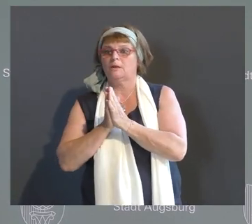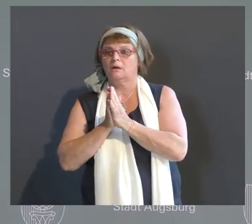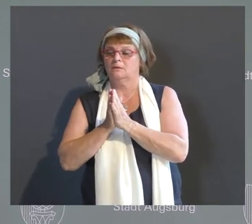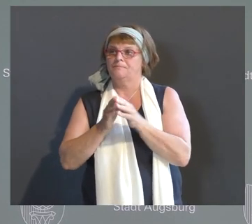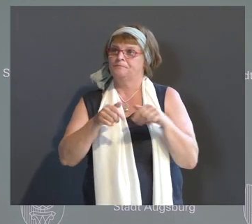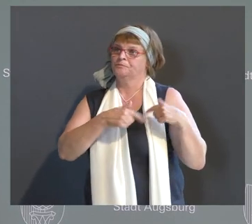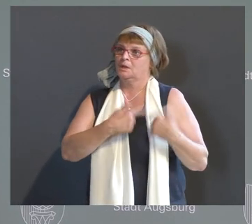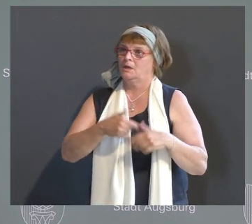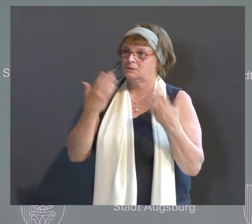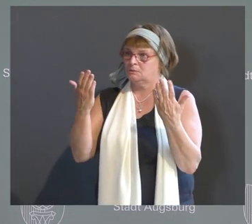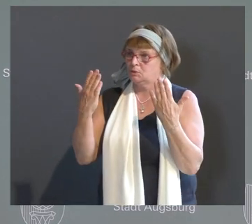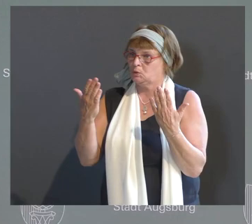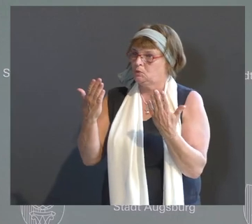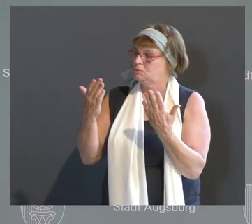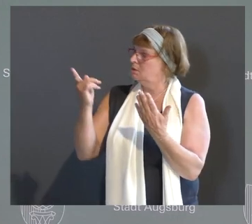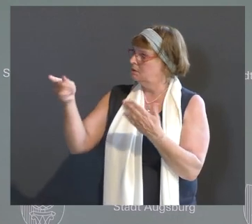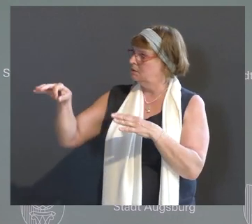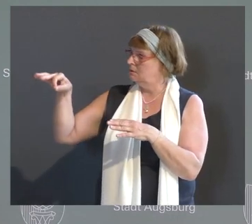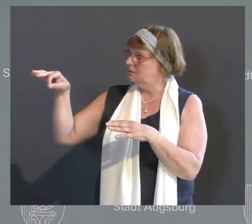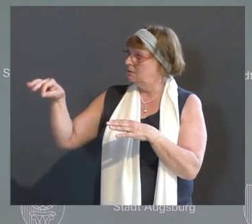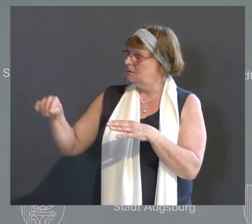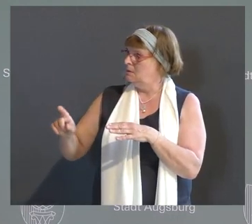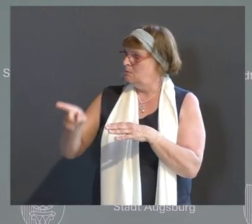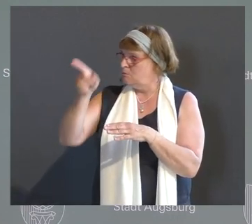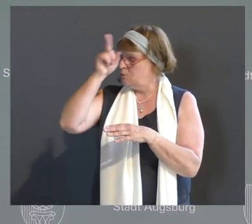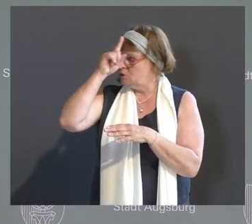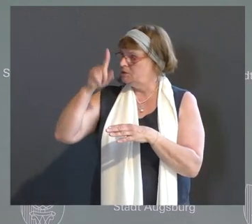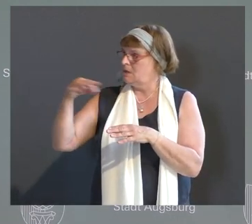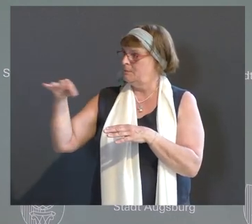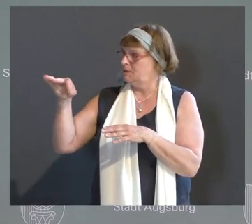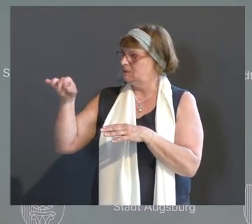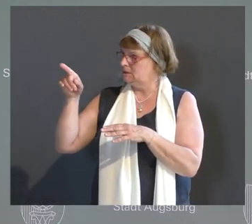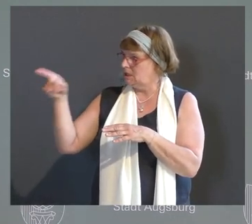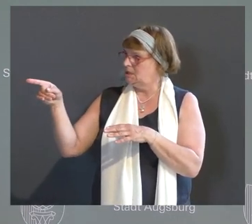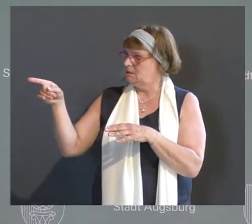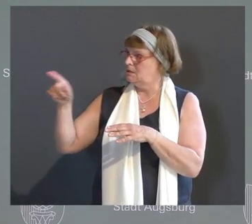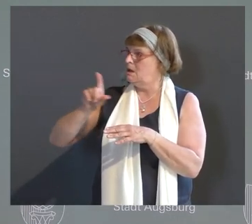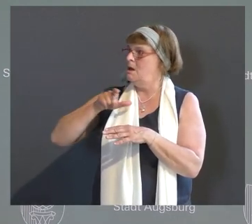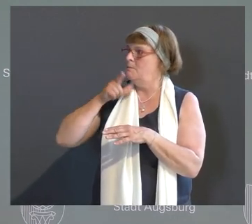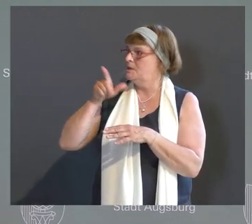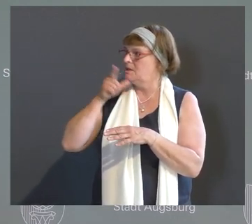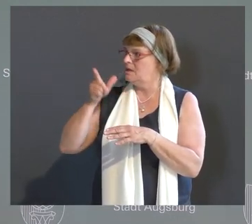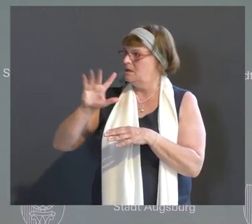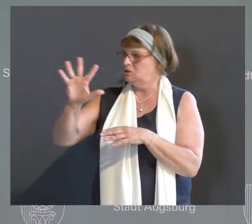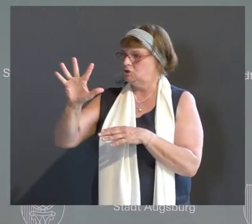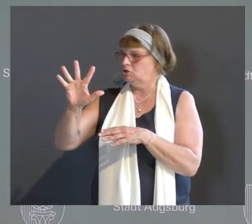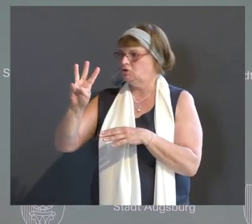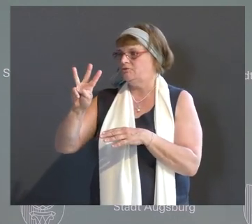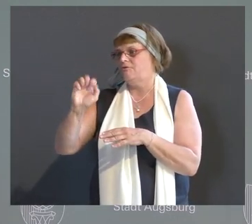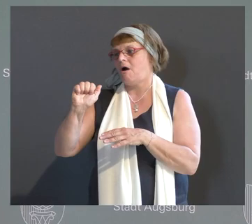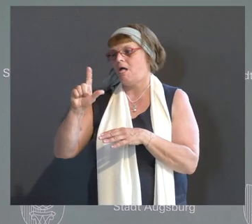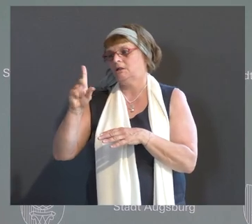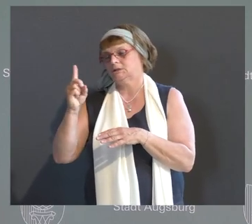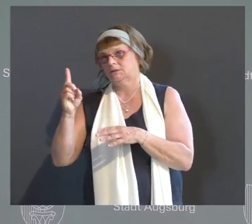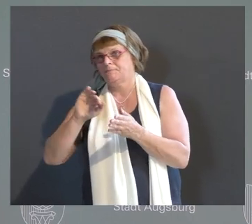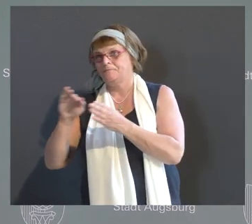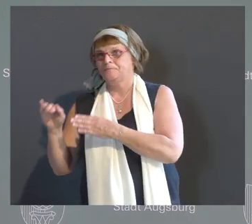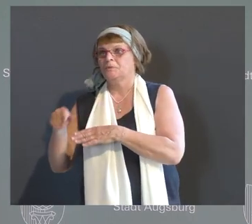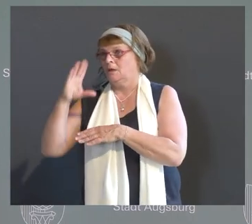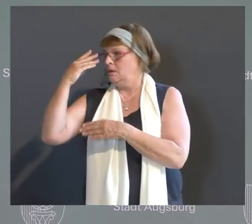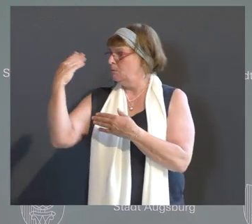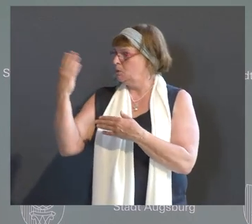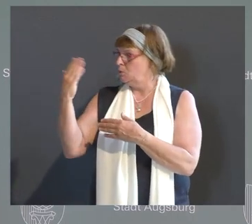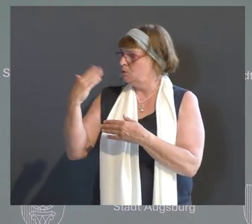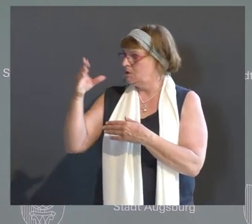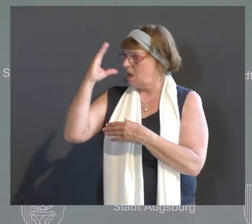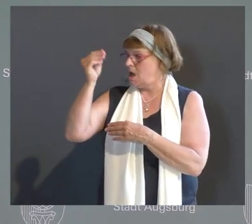begrüßen den Polizeipräsidenten vom Präsidium Schwaben-Nord, Herrn Michael Schwald. Ich begrüße ganz herzlich Herrn Schaumeier, den Leiter